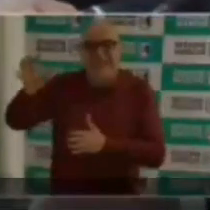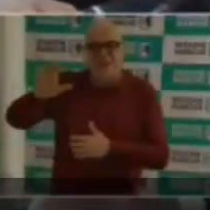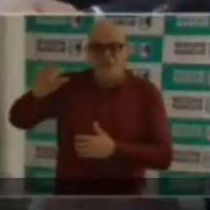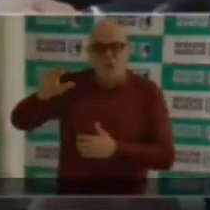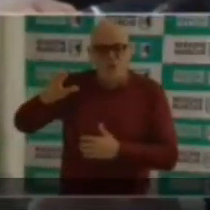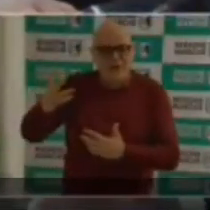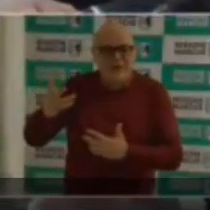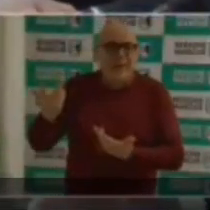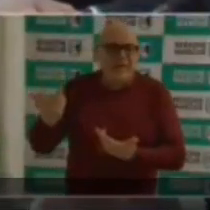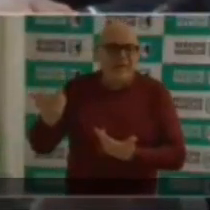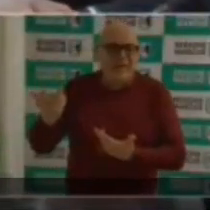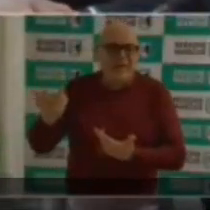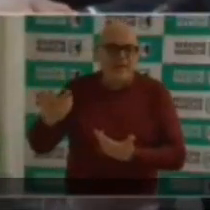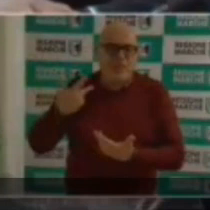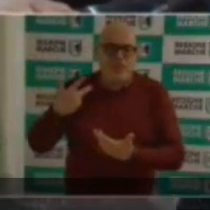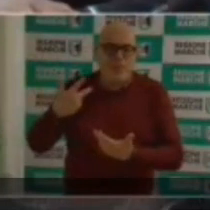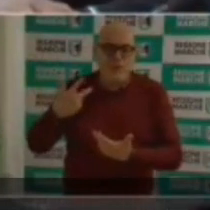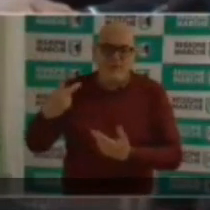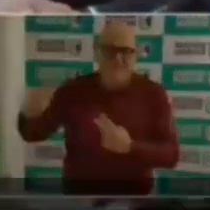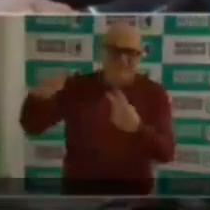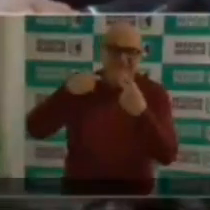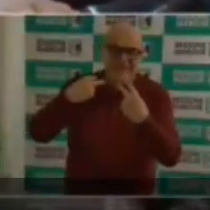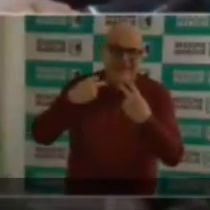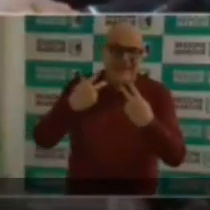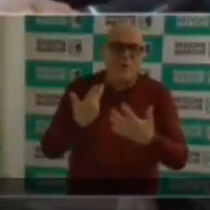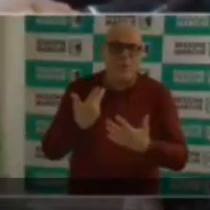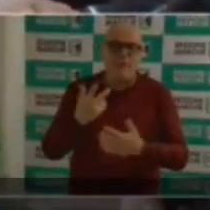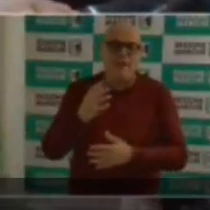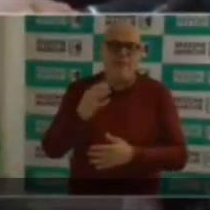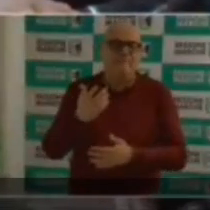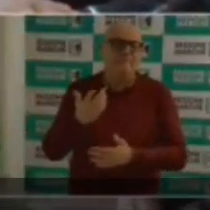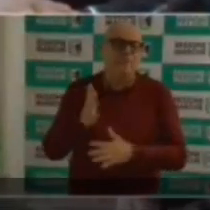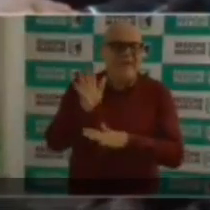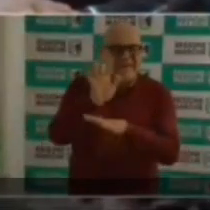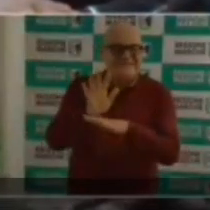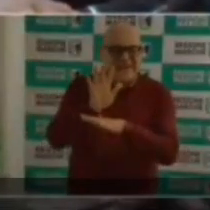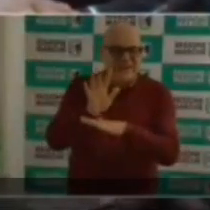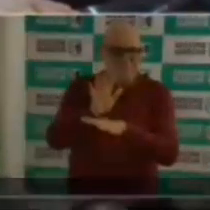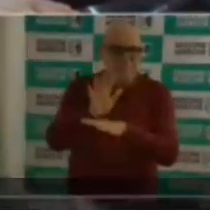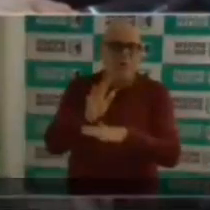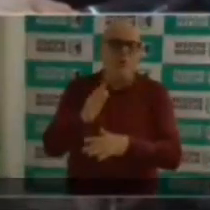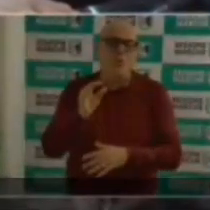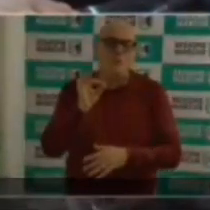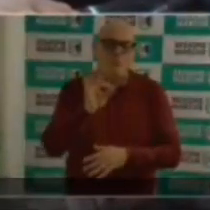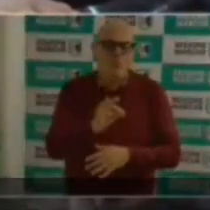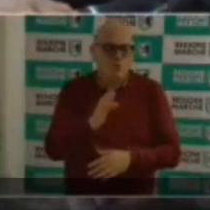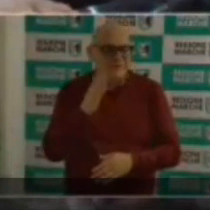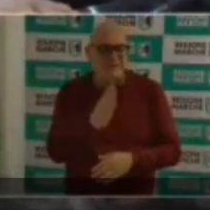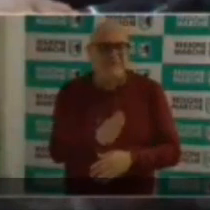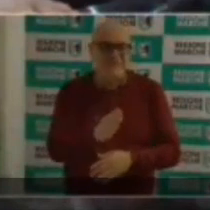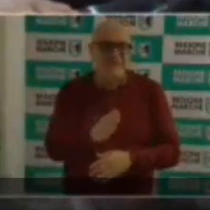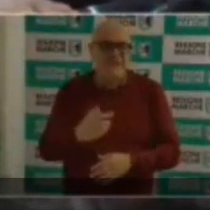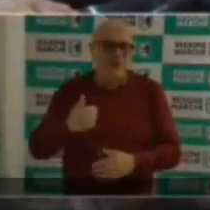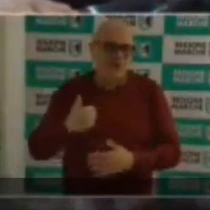questo punto di vista come un vero e proprio punto di riferimento e di questo sicuramente ne